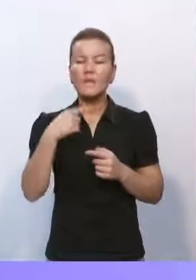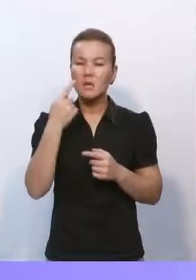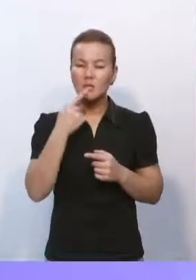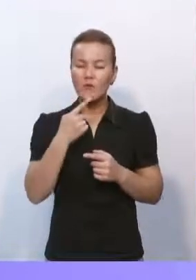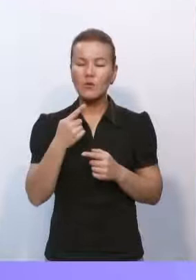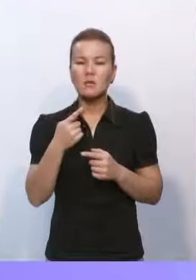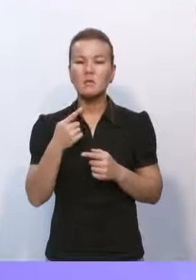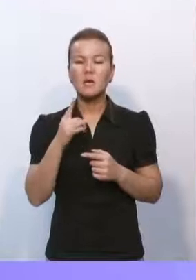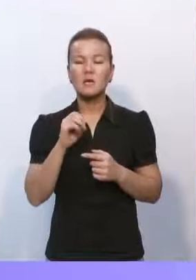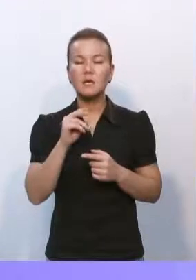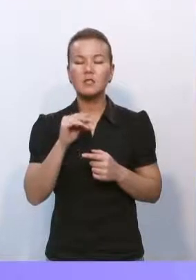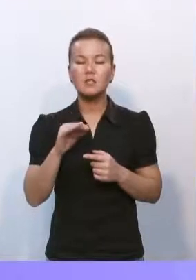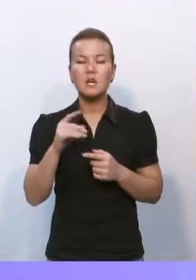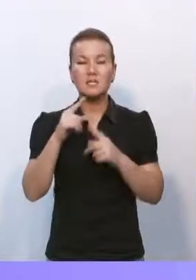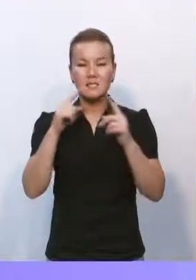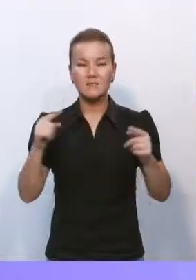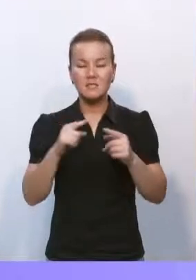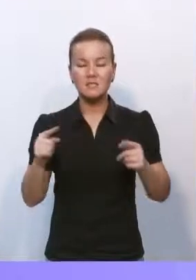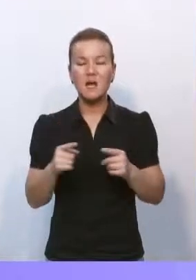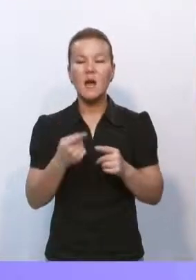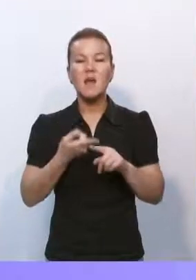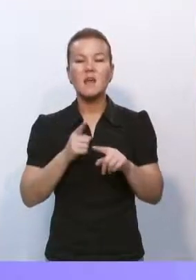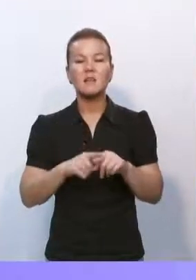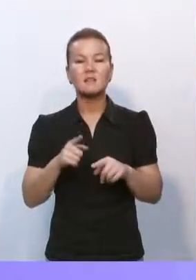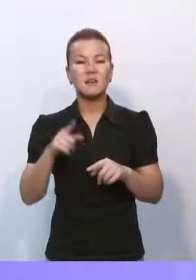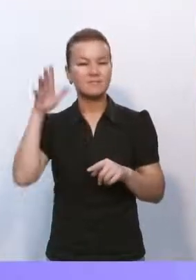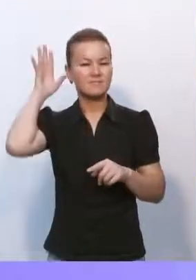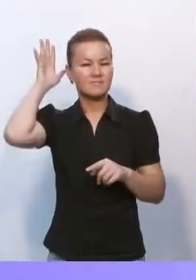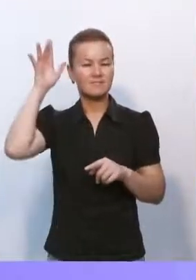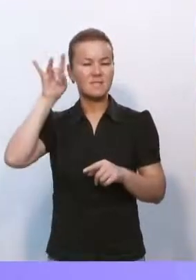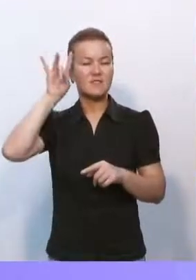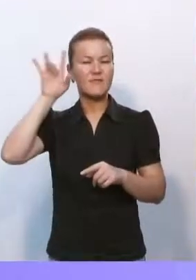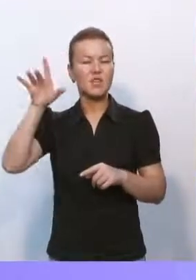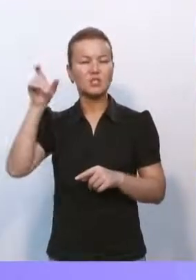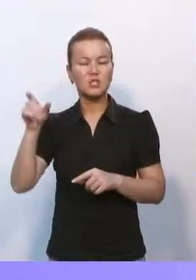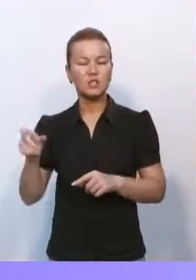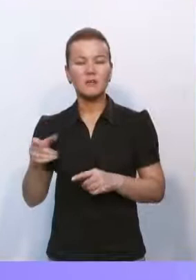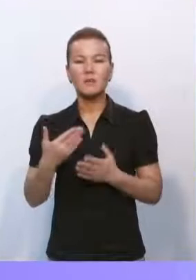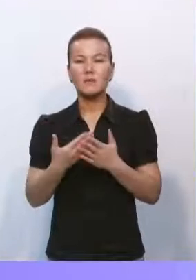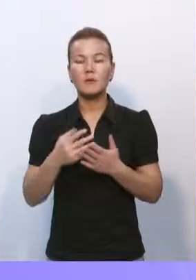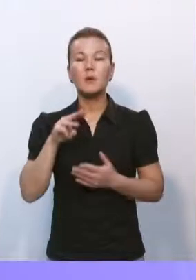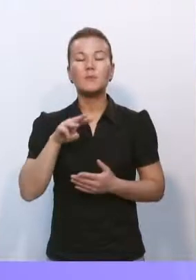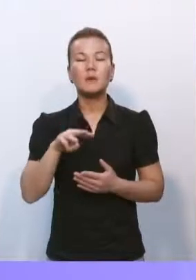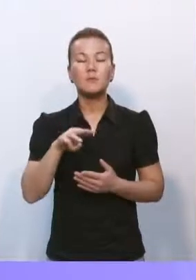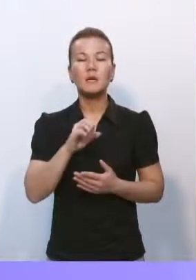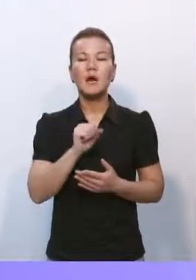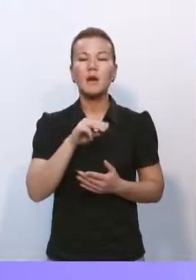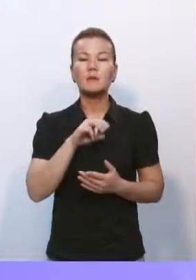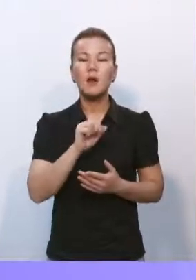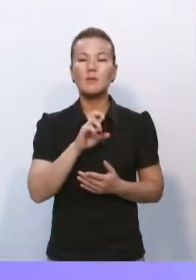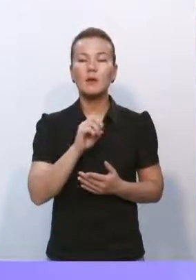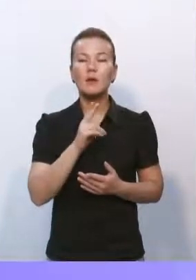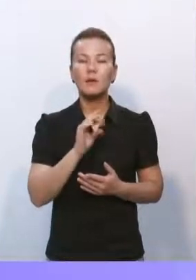разговорной речи звезда – это известный человек. Например, Мирбек Атабеков.